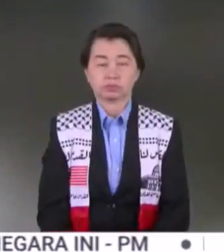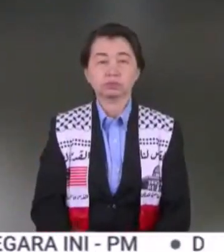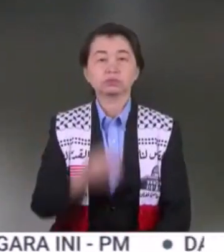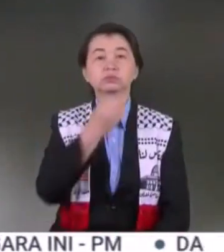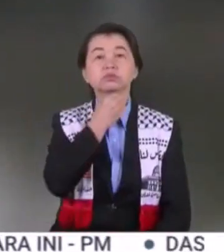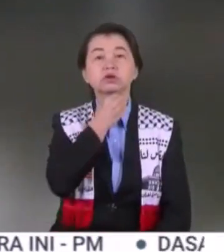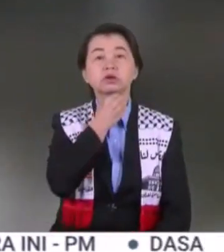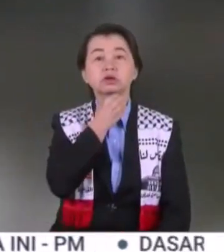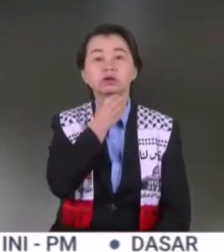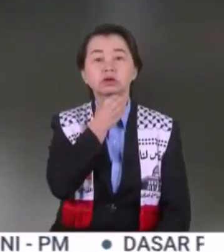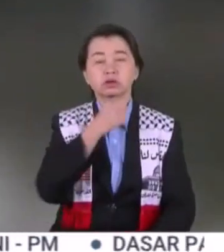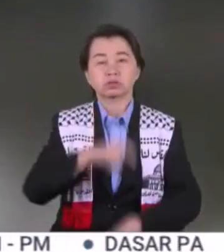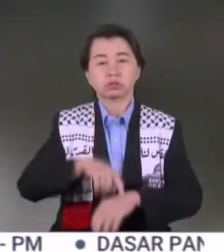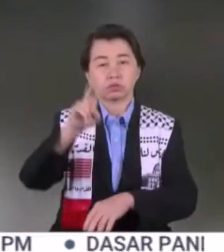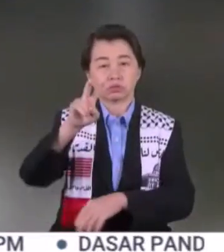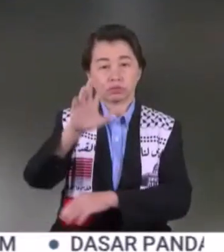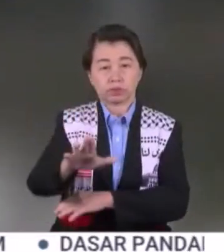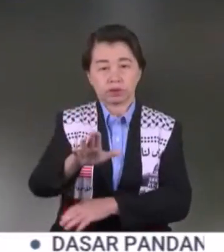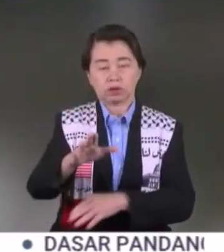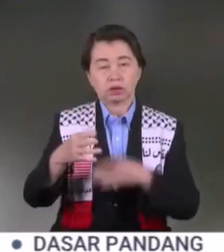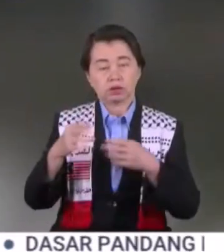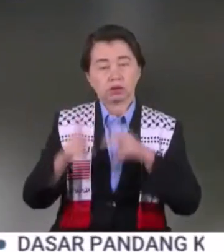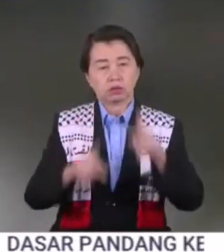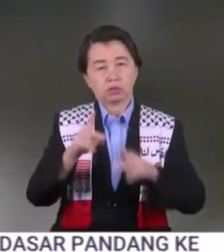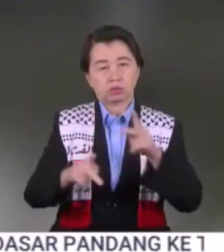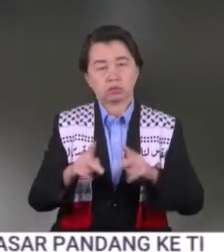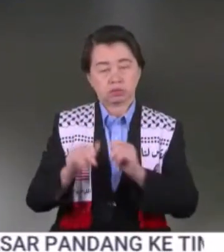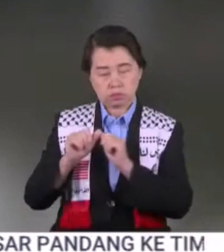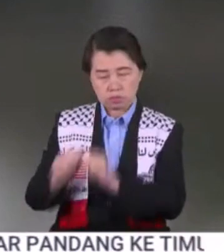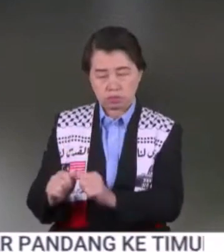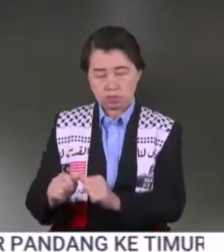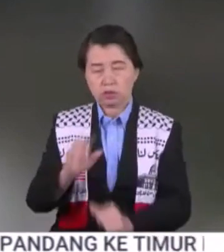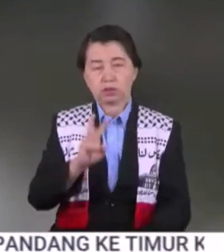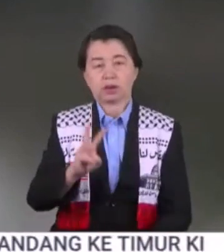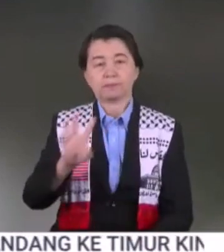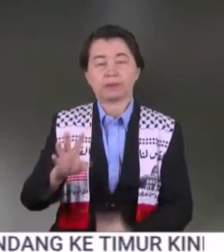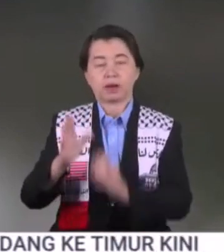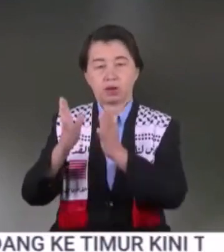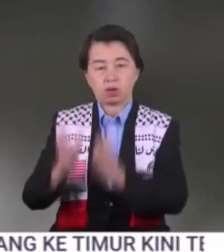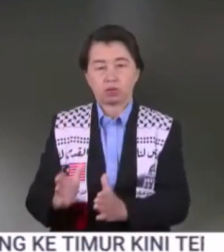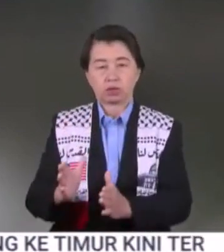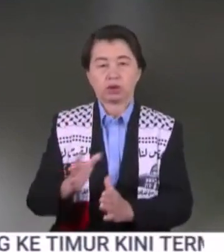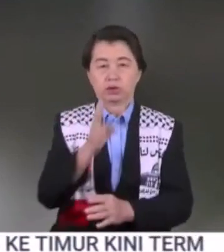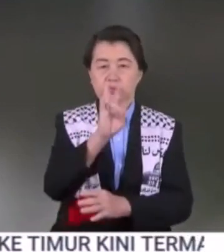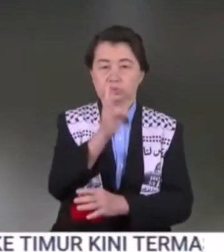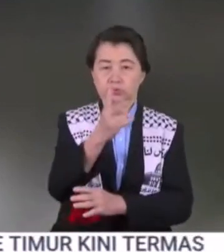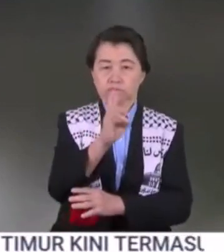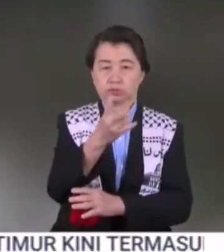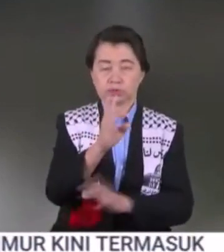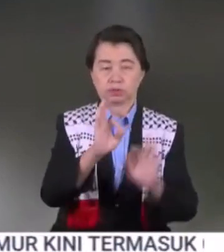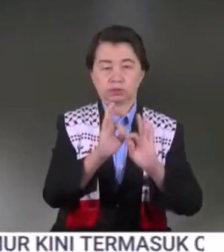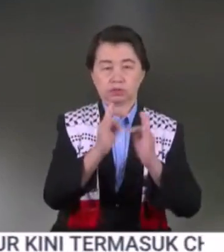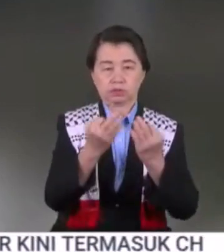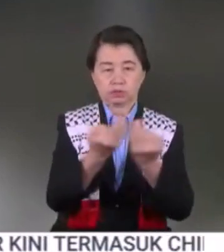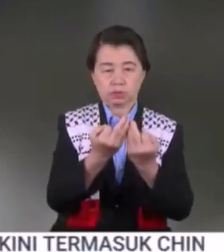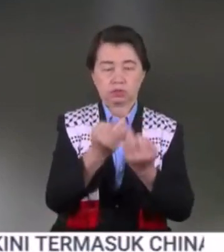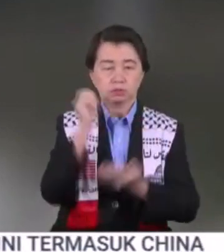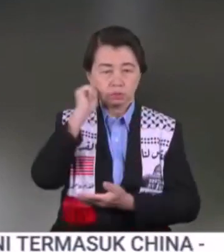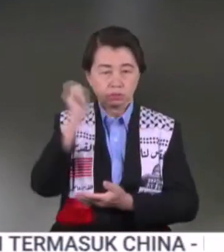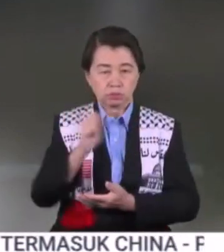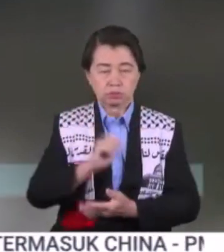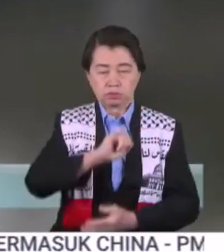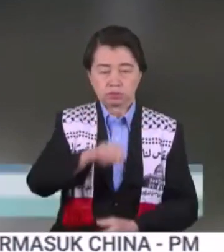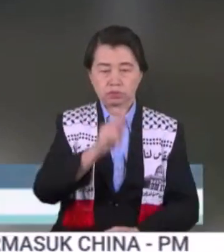di Perak setakat 2 petang angka penduduk terjejas banjir kekal 64 orang daripada 17 keluarga kenyataan sekretaret